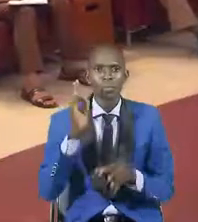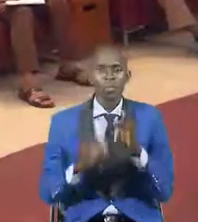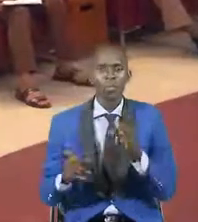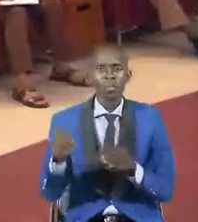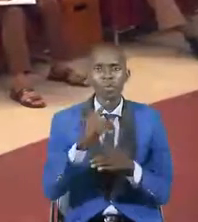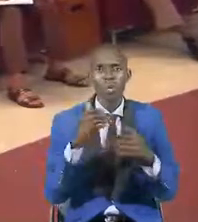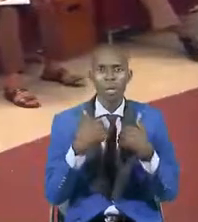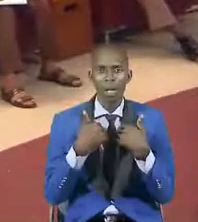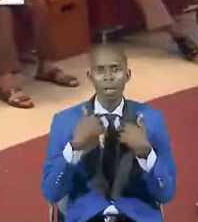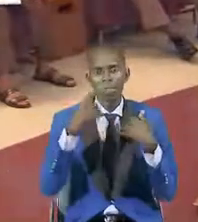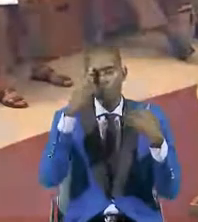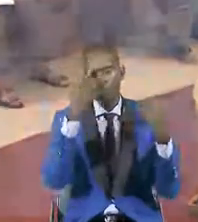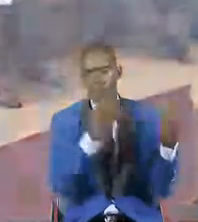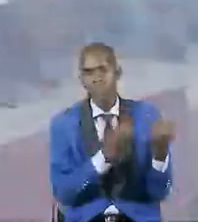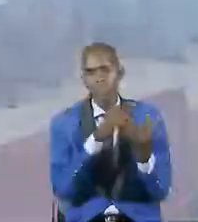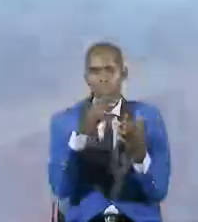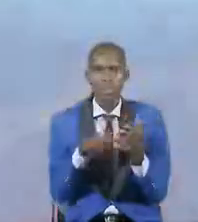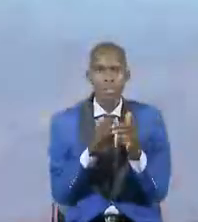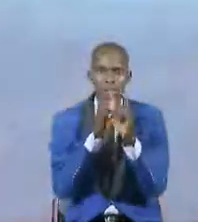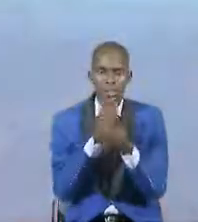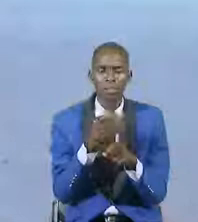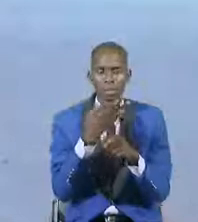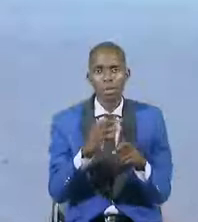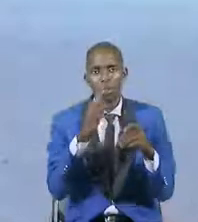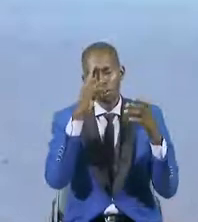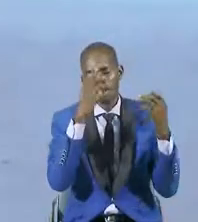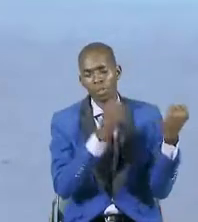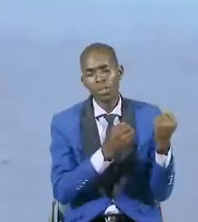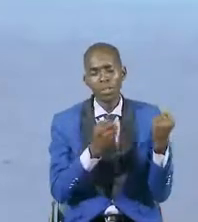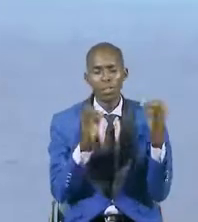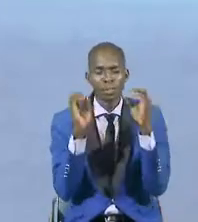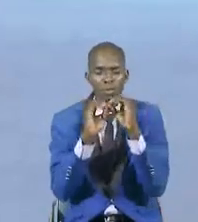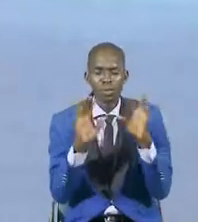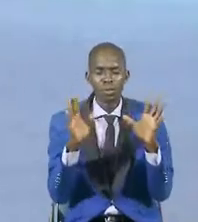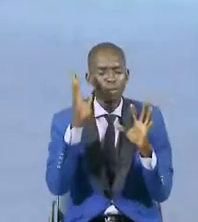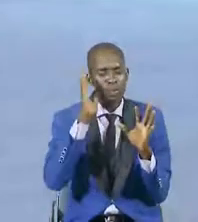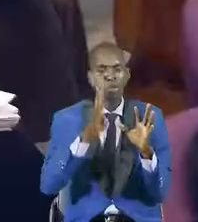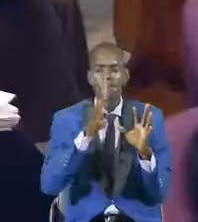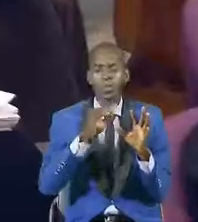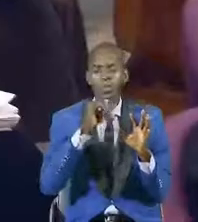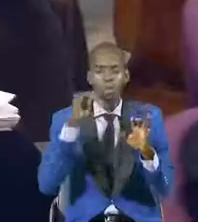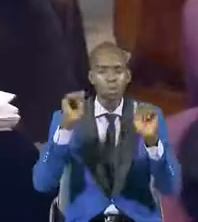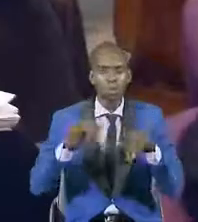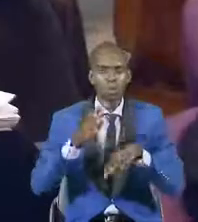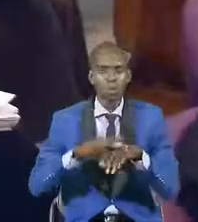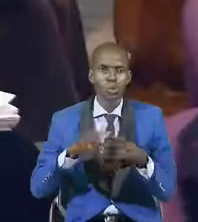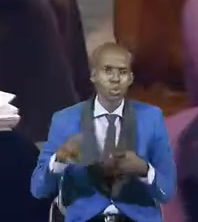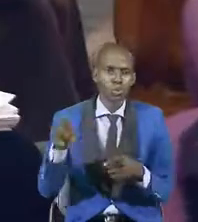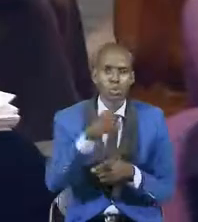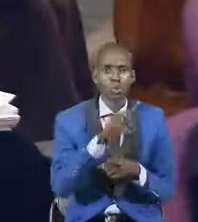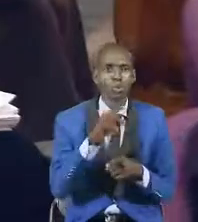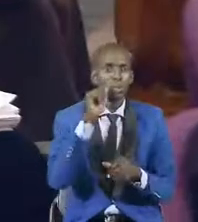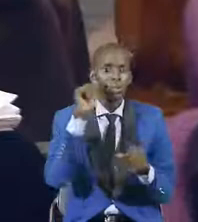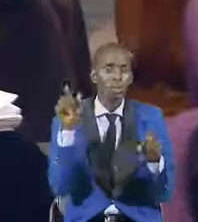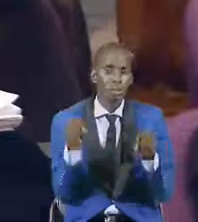Si vous avez la foi, ce don de foi, rien ne vous sera impossible.